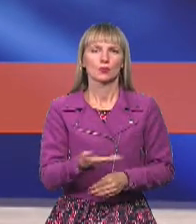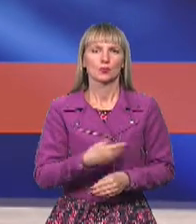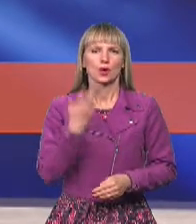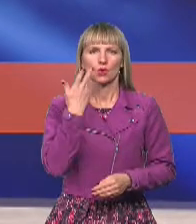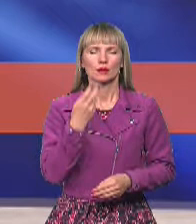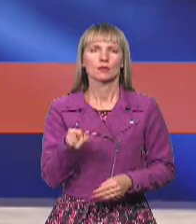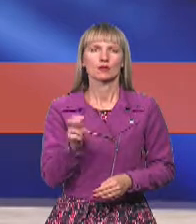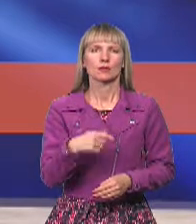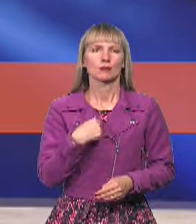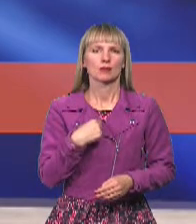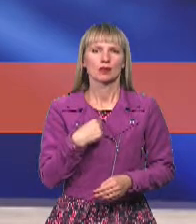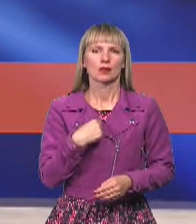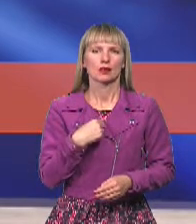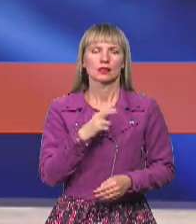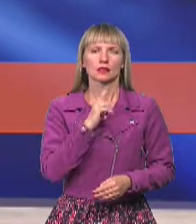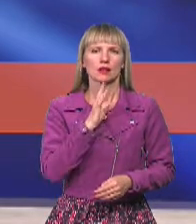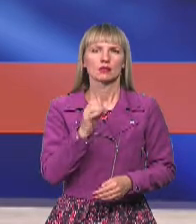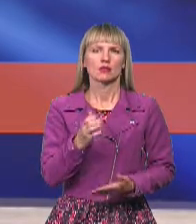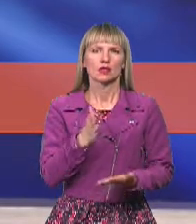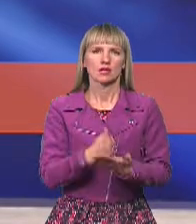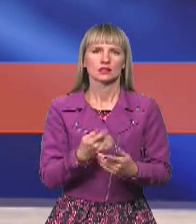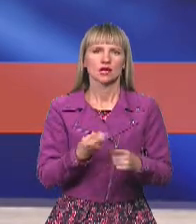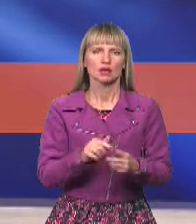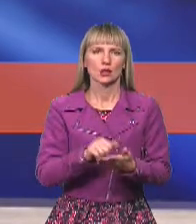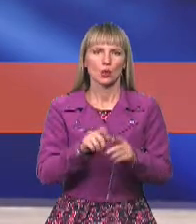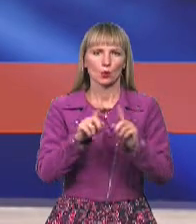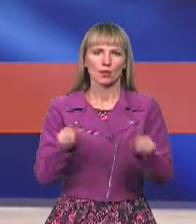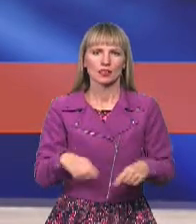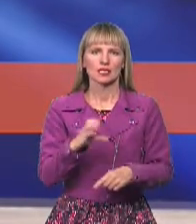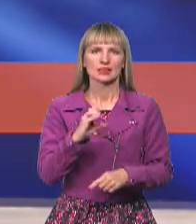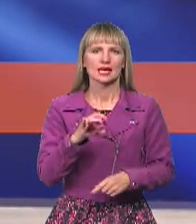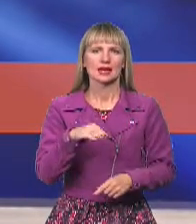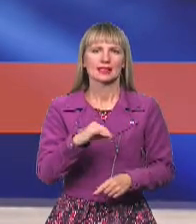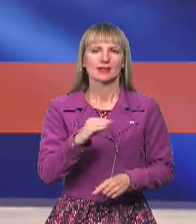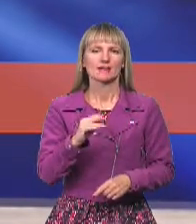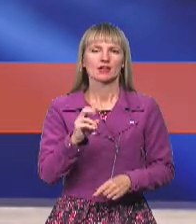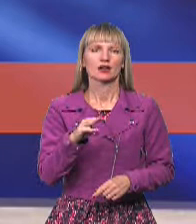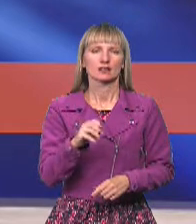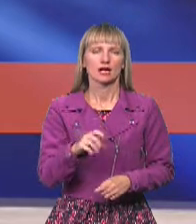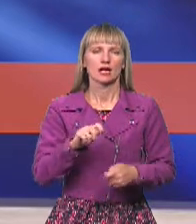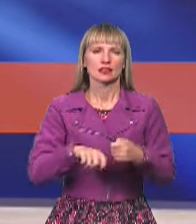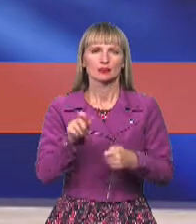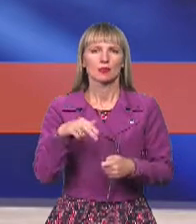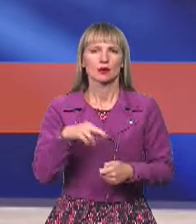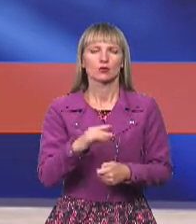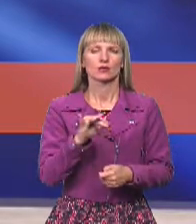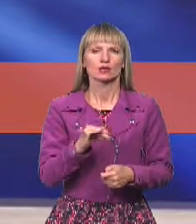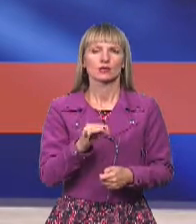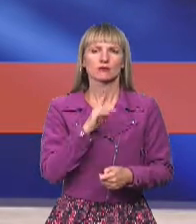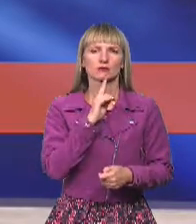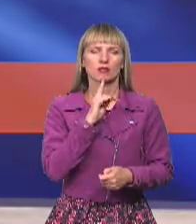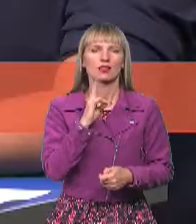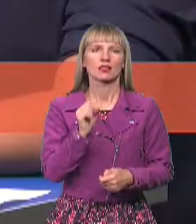когда приходим, мы не обращаем внимания на наличие этого сертификата. Мы, инспектор приходит и обращает на действенность